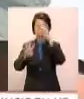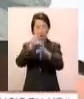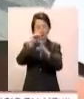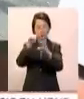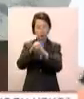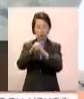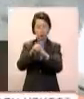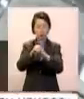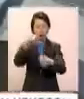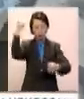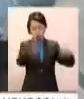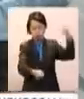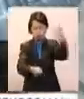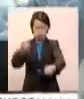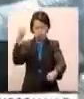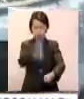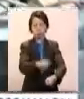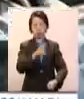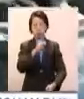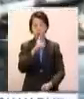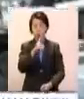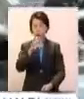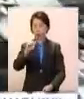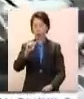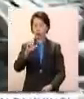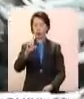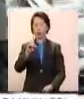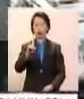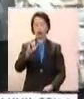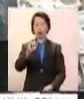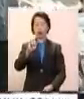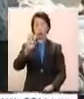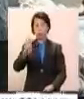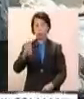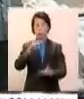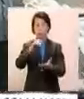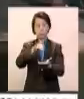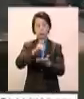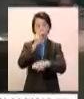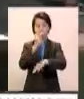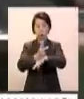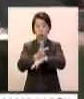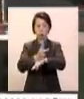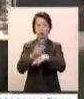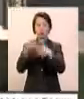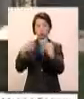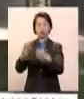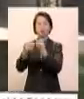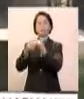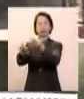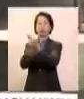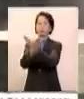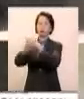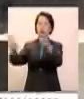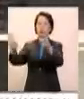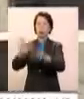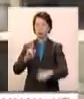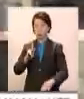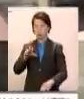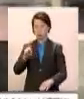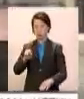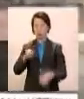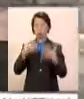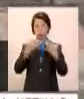dalam insiden memukul Allahyarham Muhammad Adib di Kuil Sri Maha Mariaman, Subang Jaya, dibebaskan. Kes tersebut sebelum